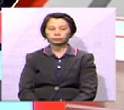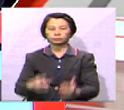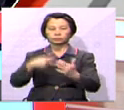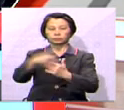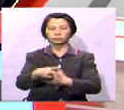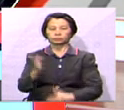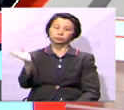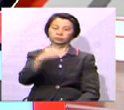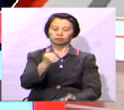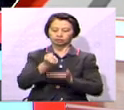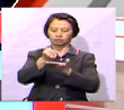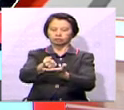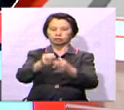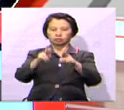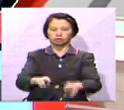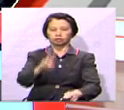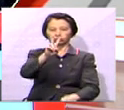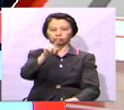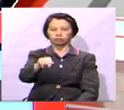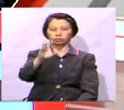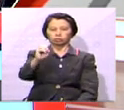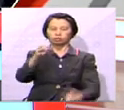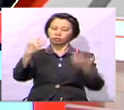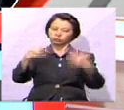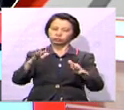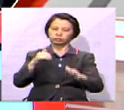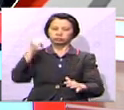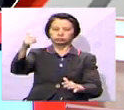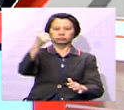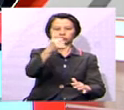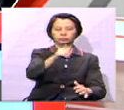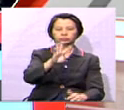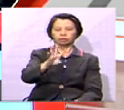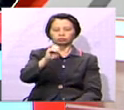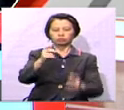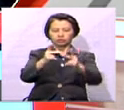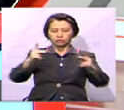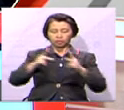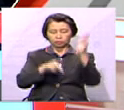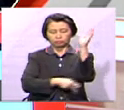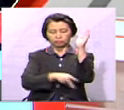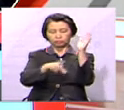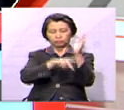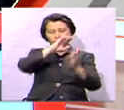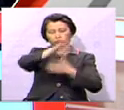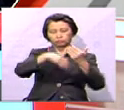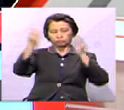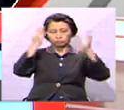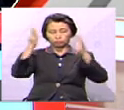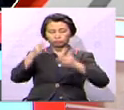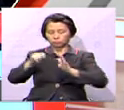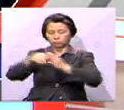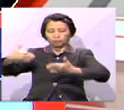Program Jom Bantu Rakyat 2.0 sudah menjelajah ke 40 kawasan parlimen di seluruh negara. Dan